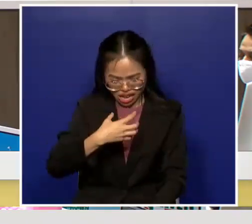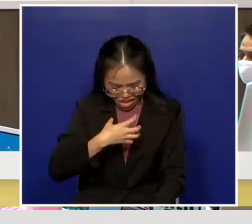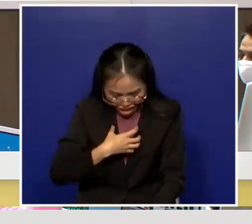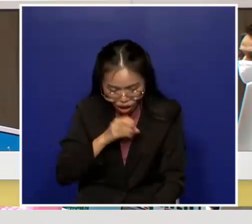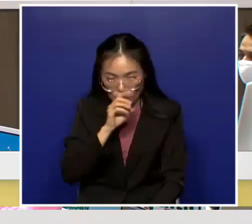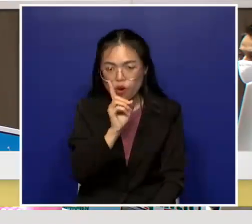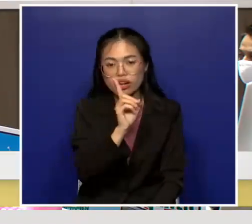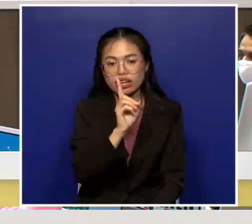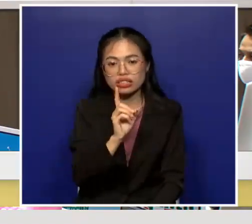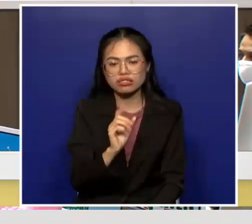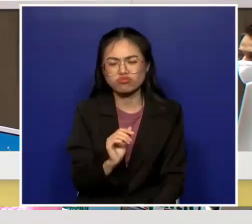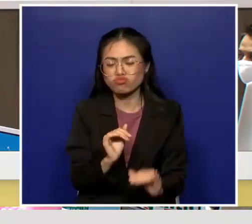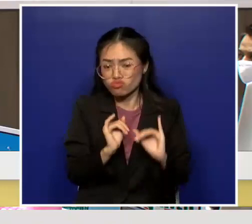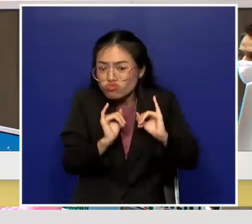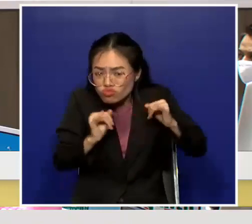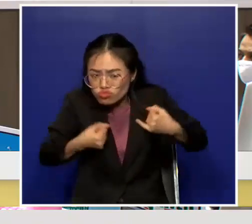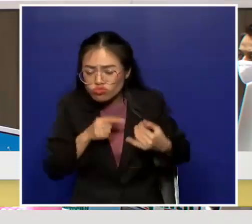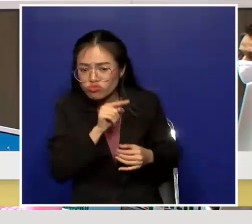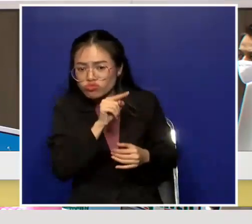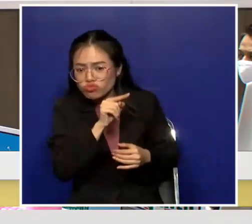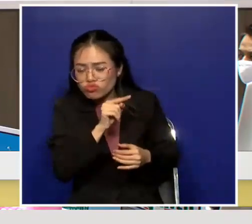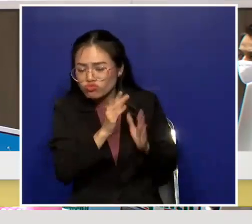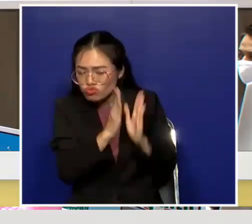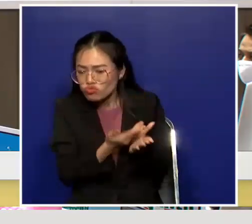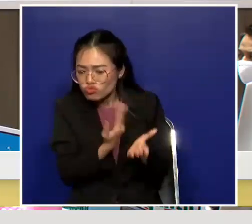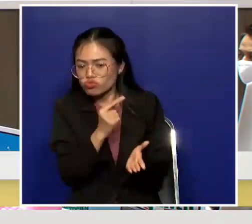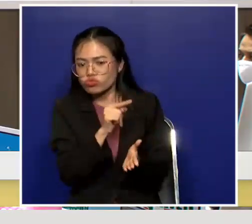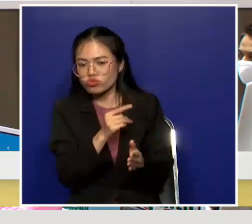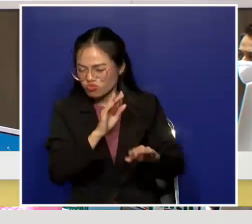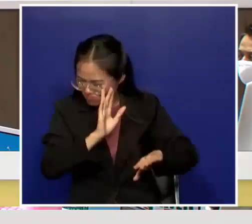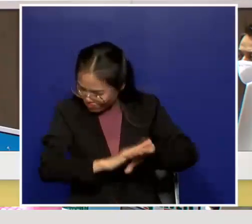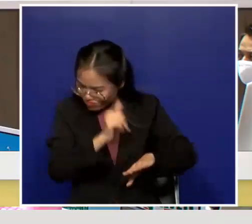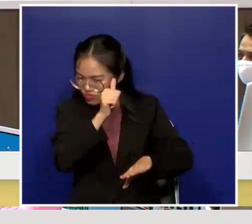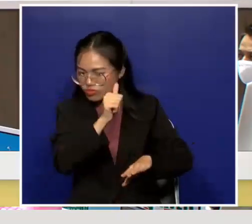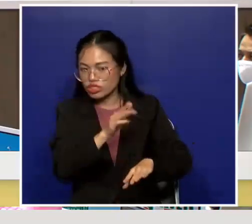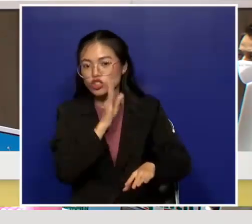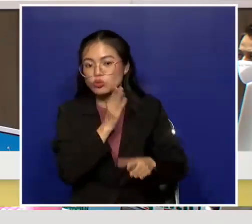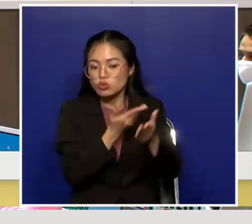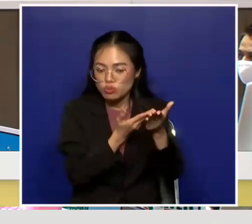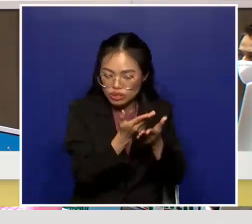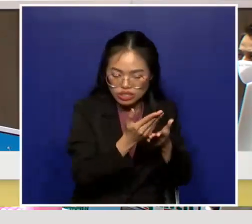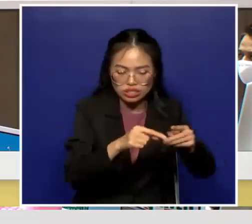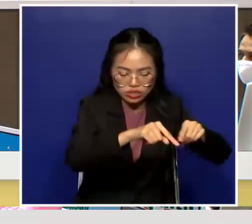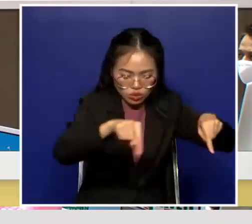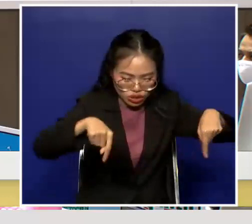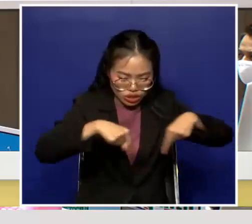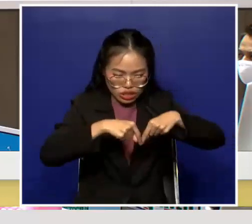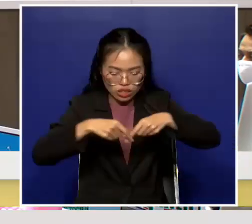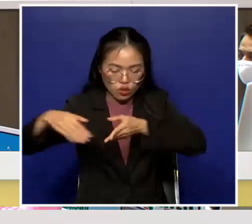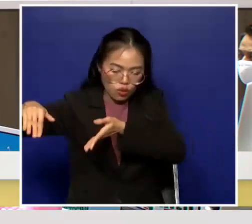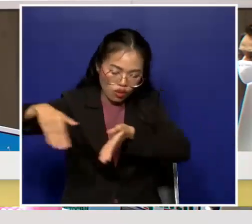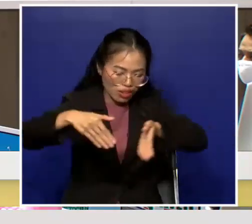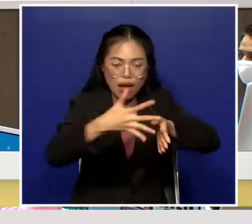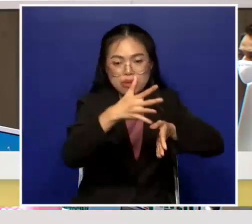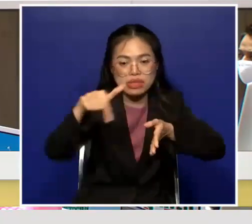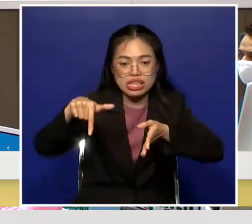เจ้าสัวรายนี่เขาเก่งมากเวลาเขาซื้อที่ดินนะเขาไปซื้อเป็นที่ตาบอดพอซื้อเสร็จเขาสามารถ